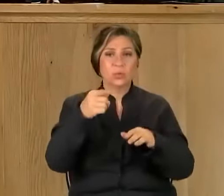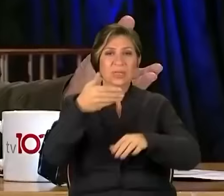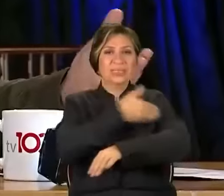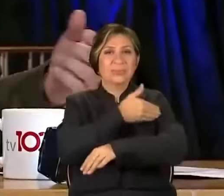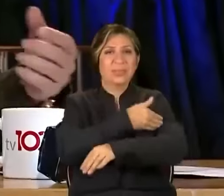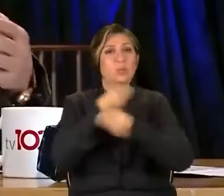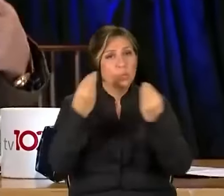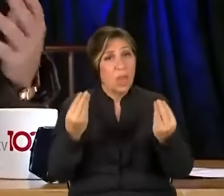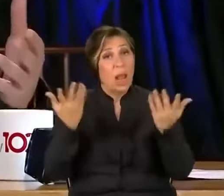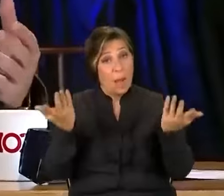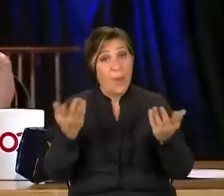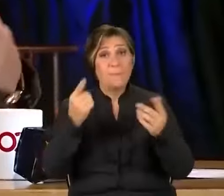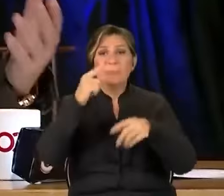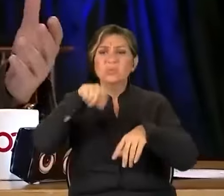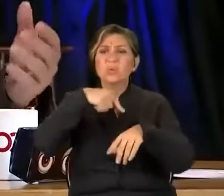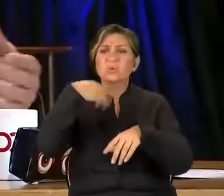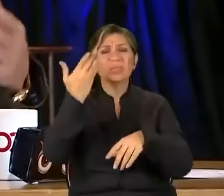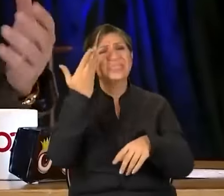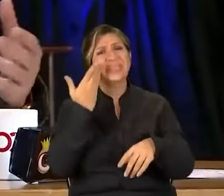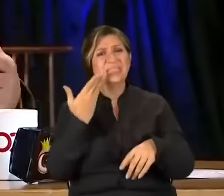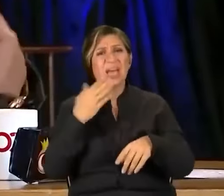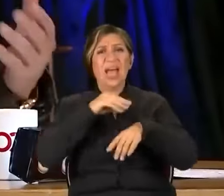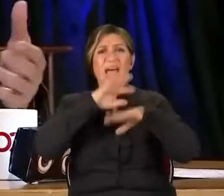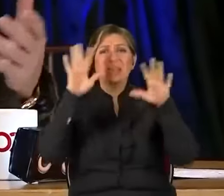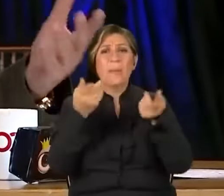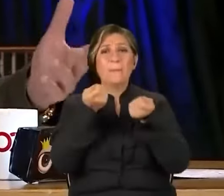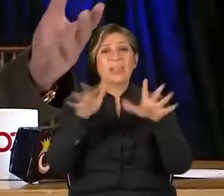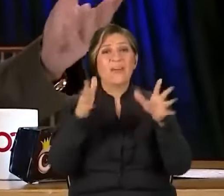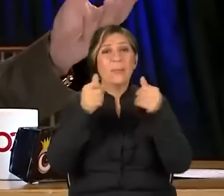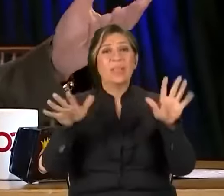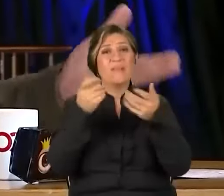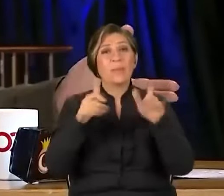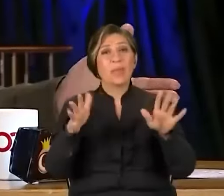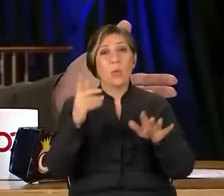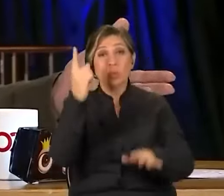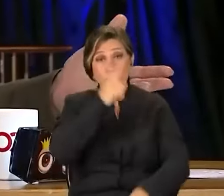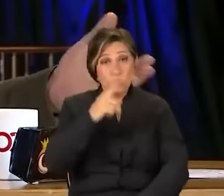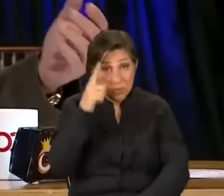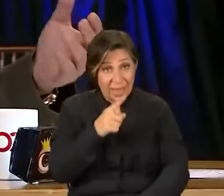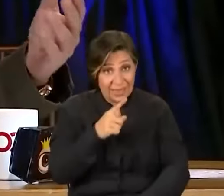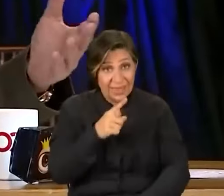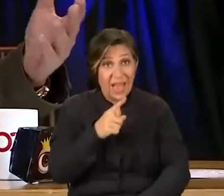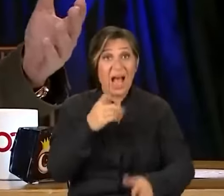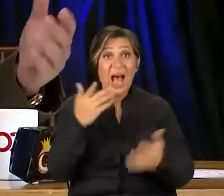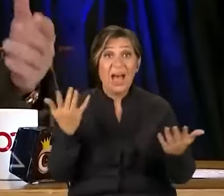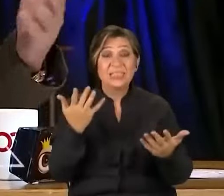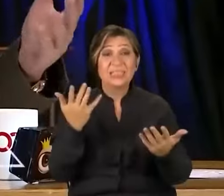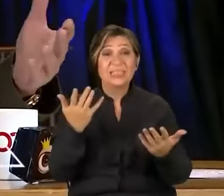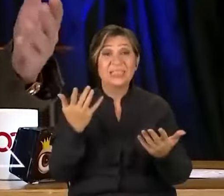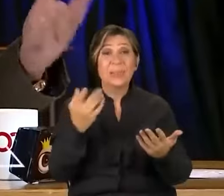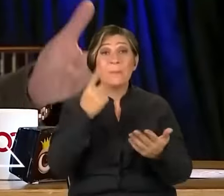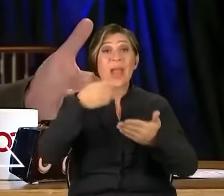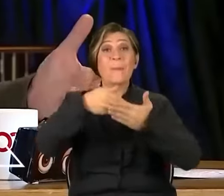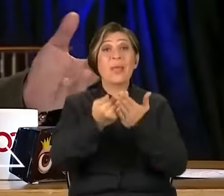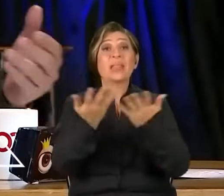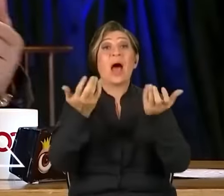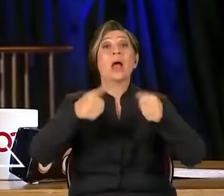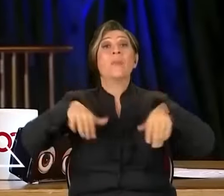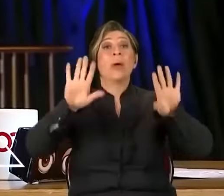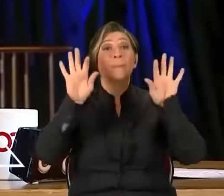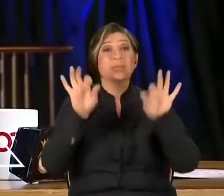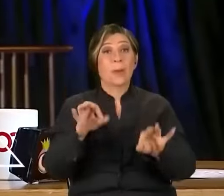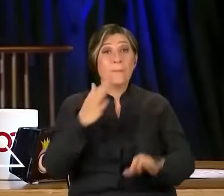hizmeti yapmaları güzel tabii ki ama bir süre sonra seyirci her şeye bedava gitmek yüzünden artık hiçbir şeye bilet almamaya